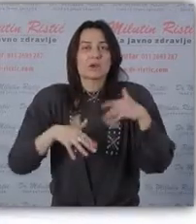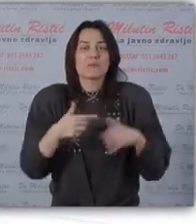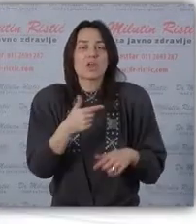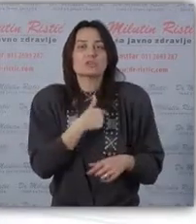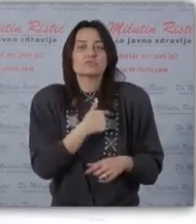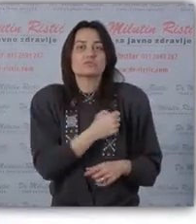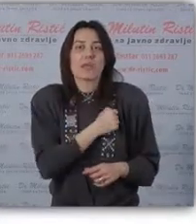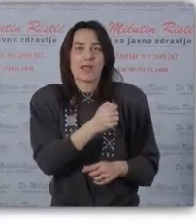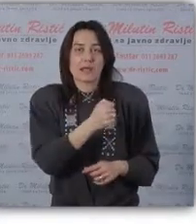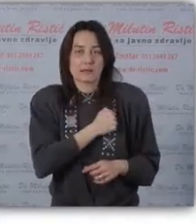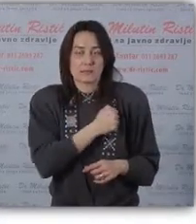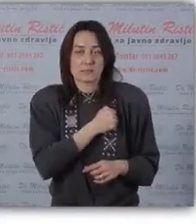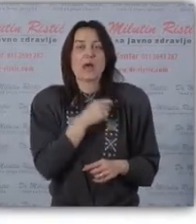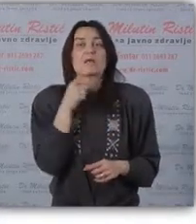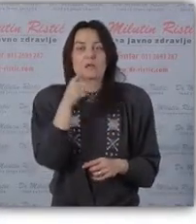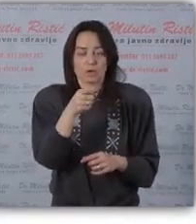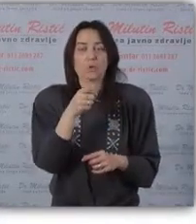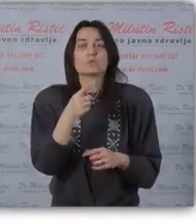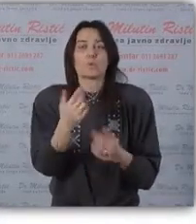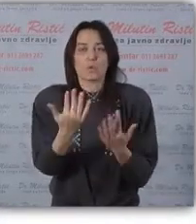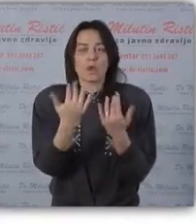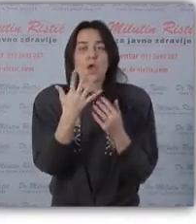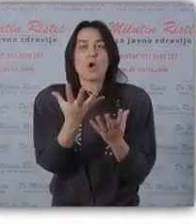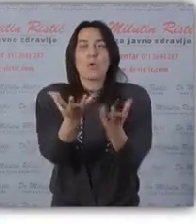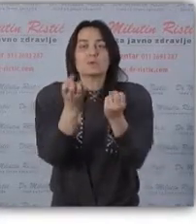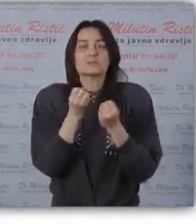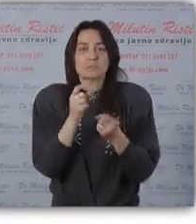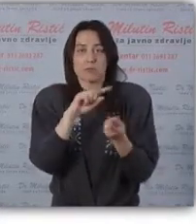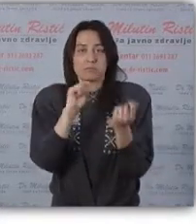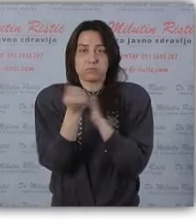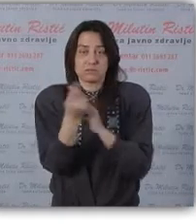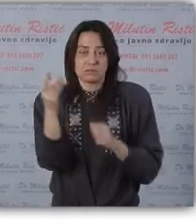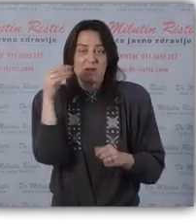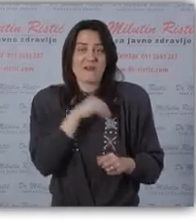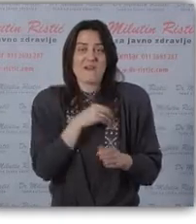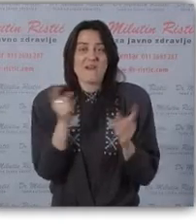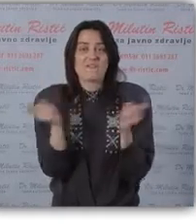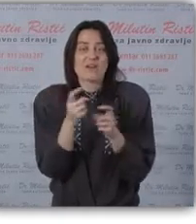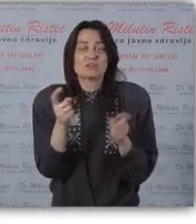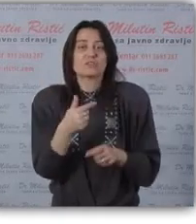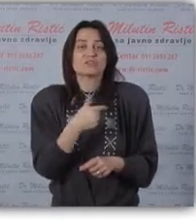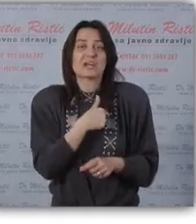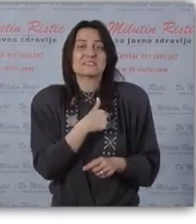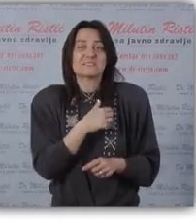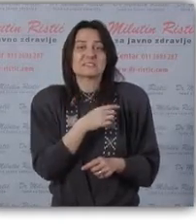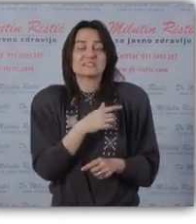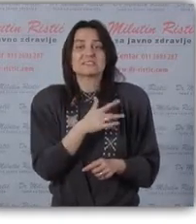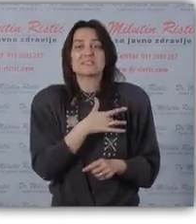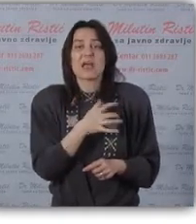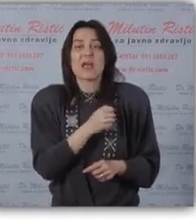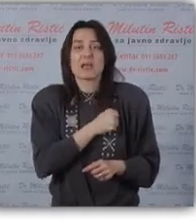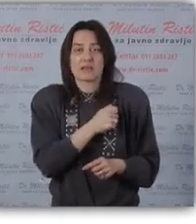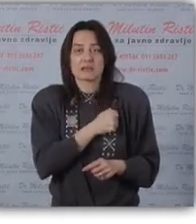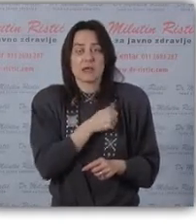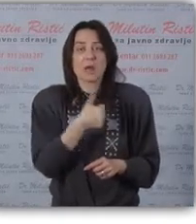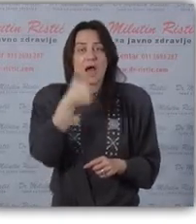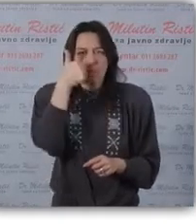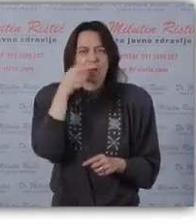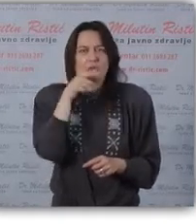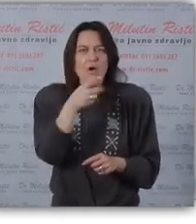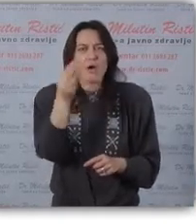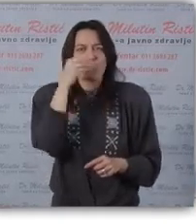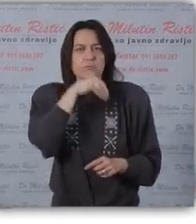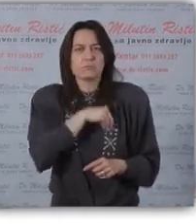nastanku i sprovođenju srčanog ritma. Tako da tu ulogu onda preuzima pacemaker, veštački vodič srčanog ritma. Prvi